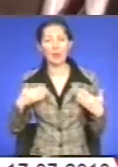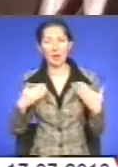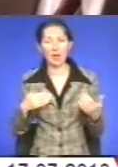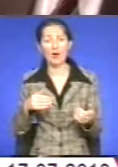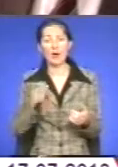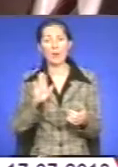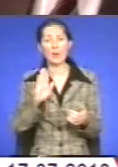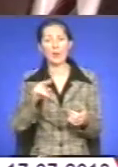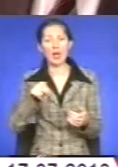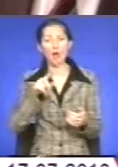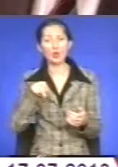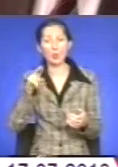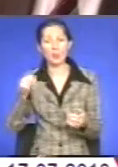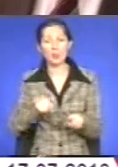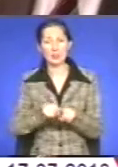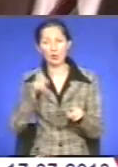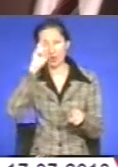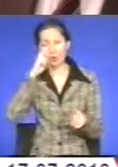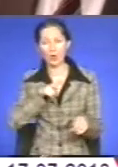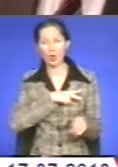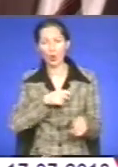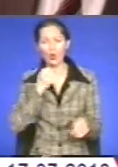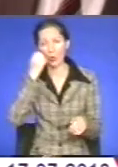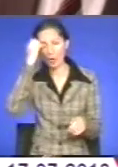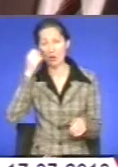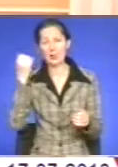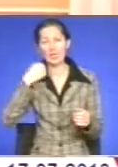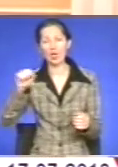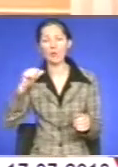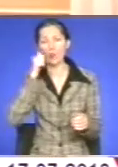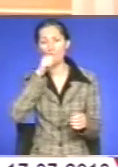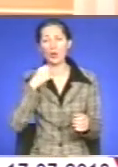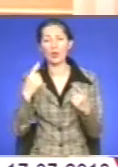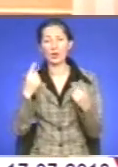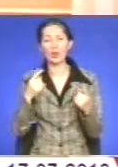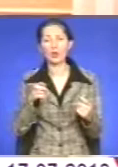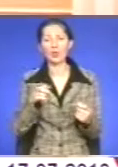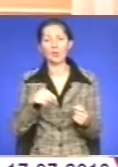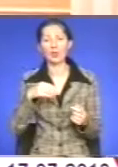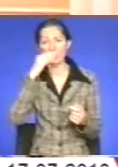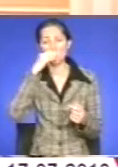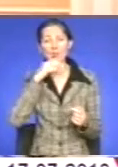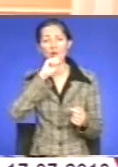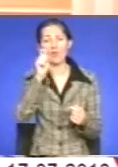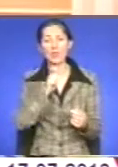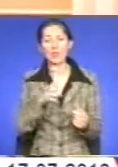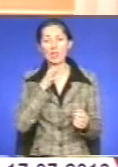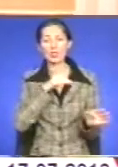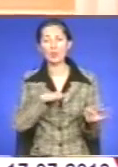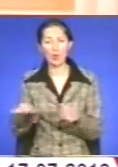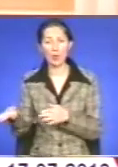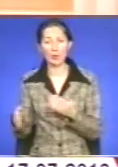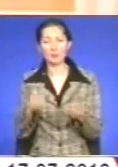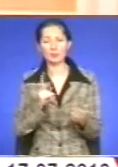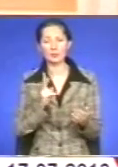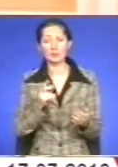державною нагородою та подякував за героїзм у роки Великої вітчизняної війни. Час проходить, може десь якийсь мірі, дехто старається